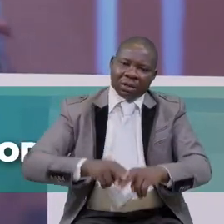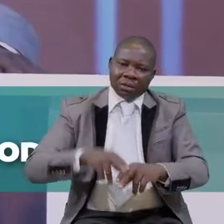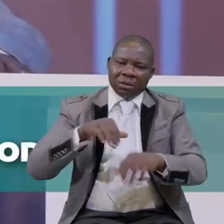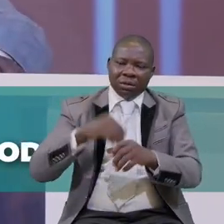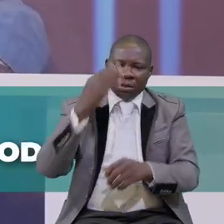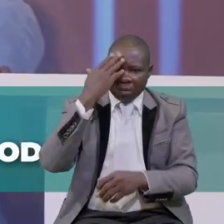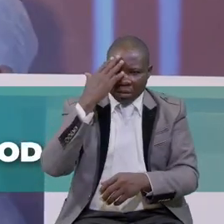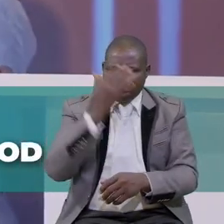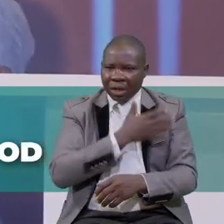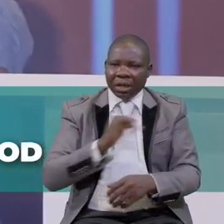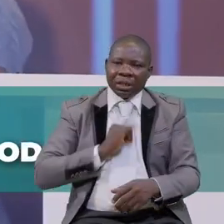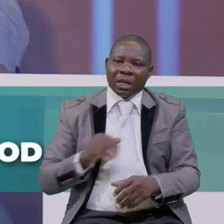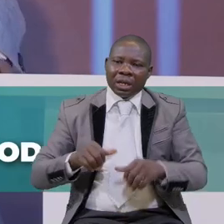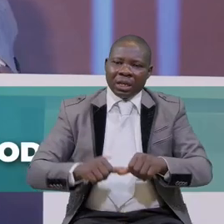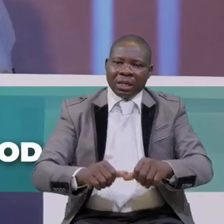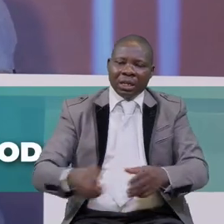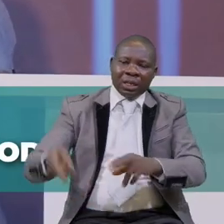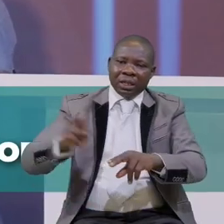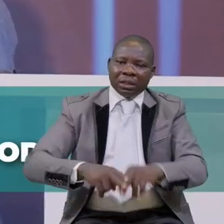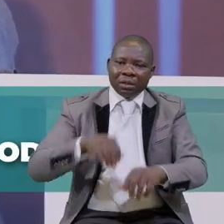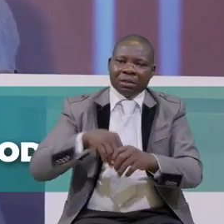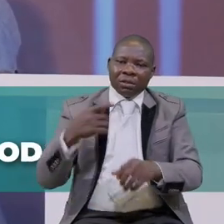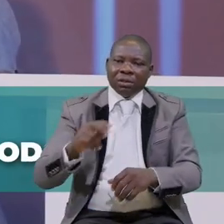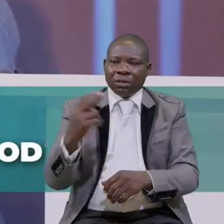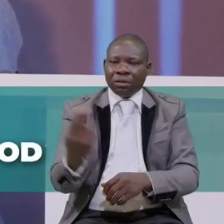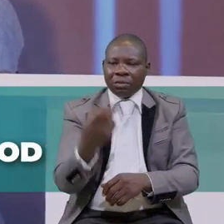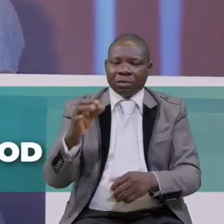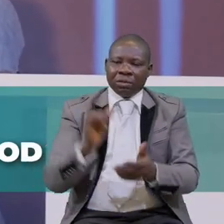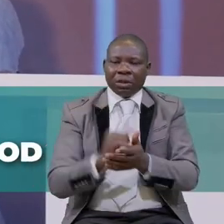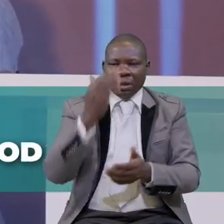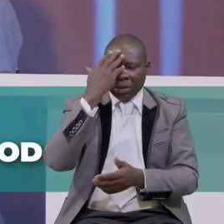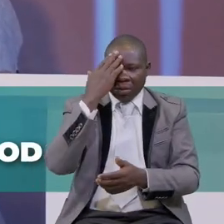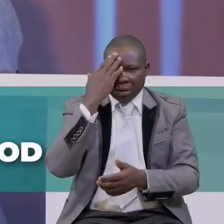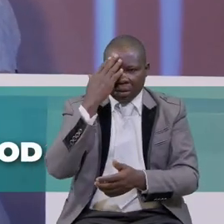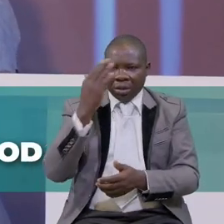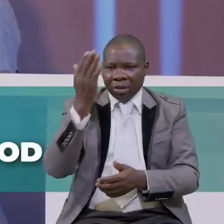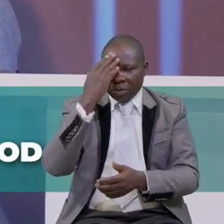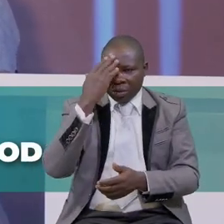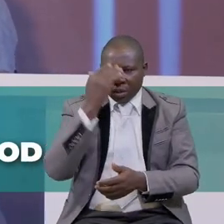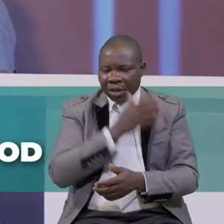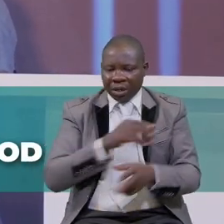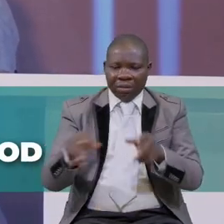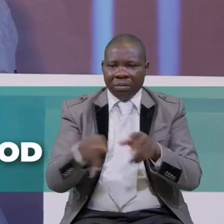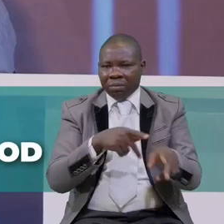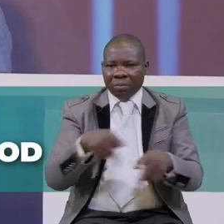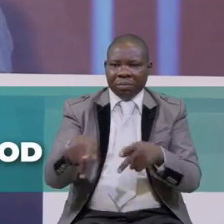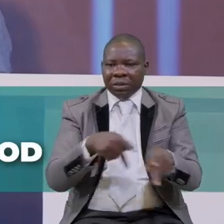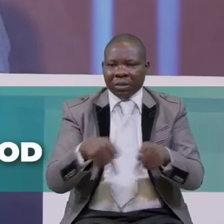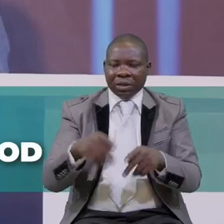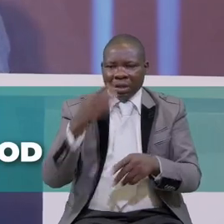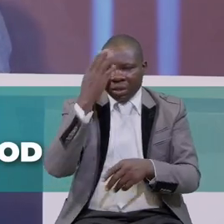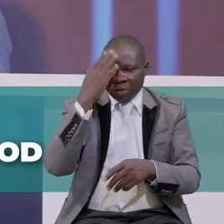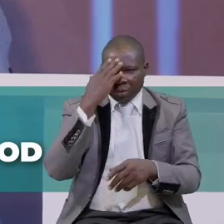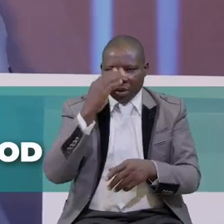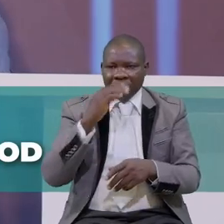a augmenté. Et J'ai commencé à utiliser cette